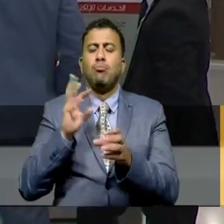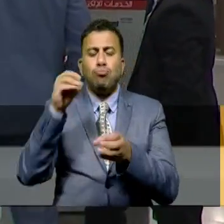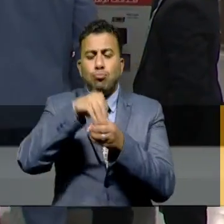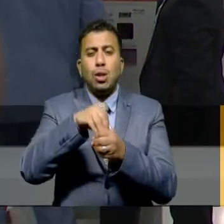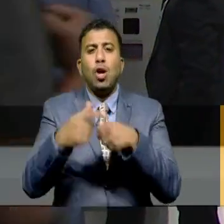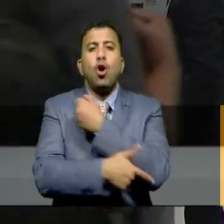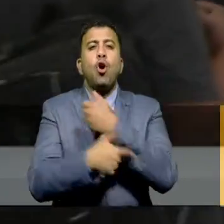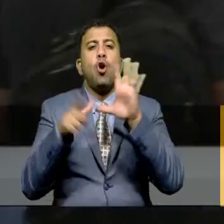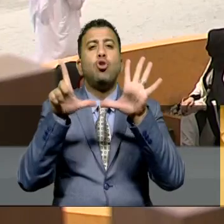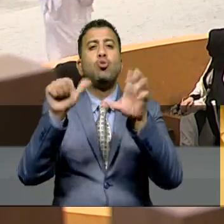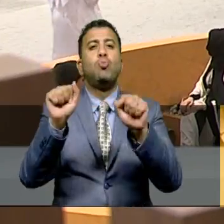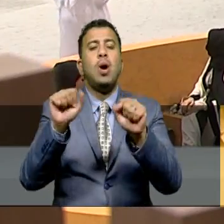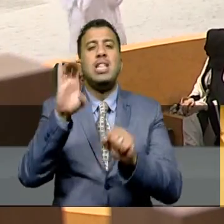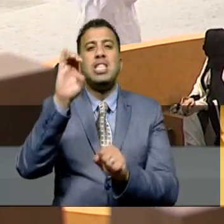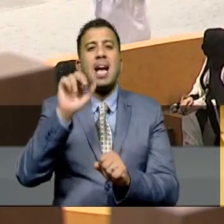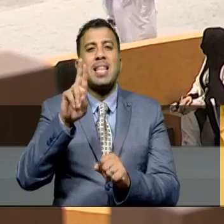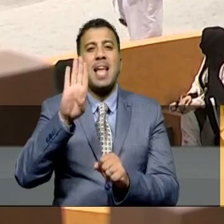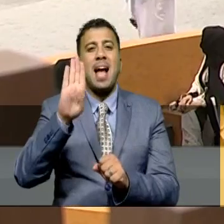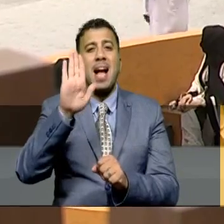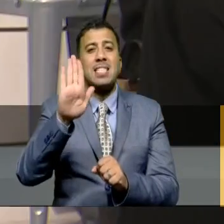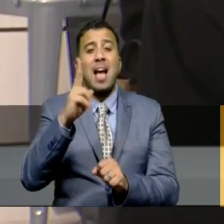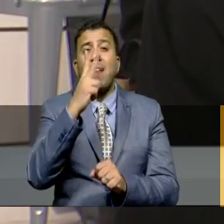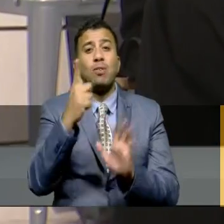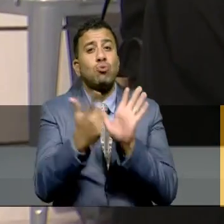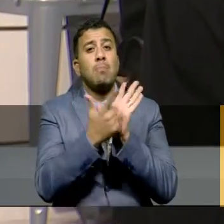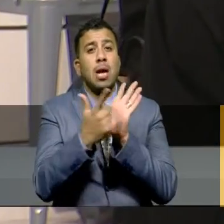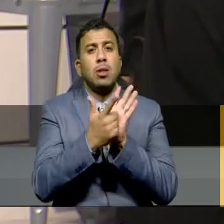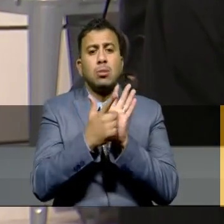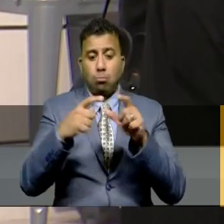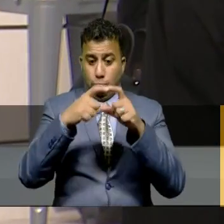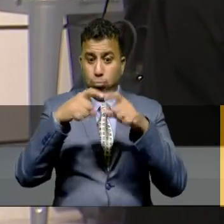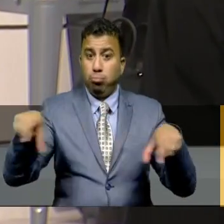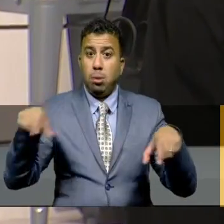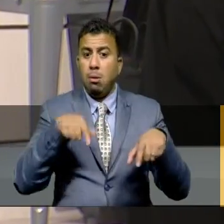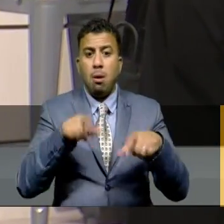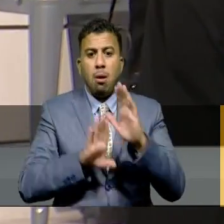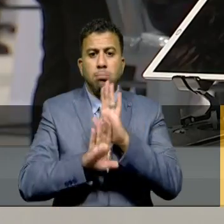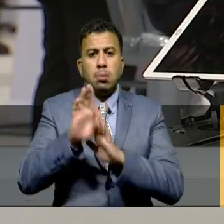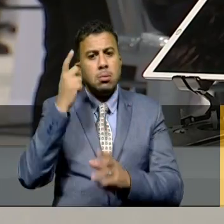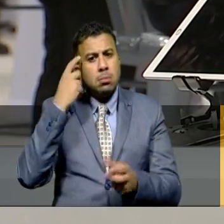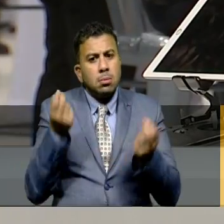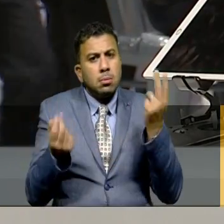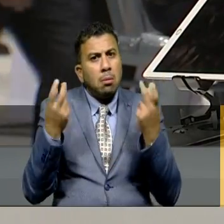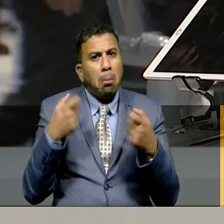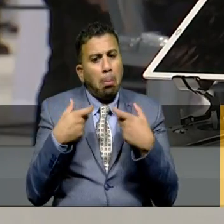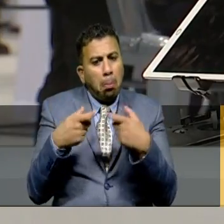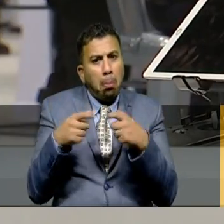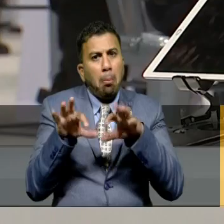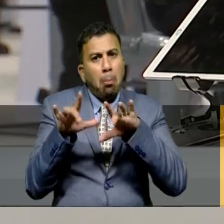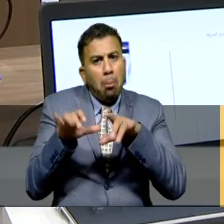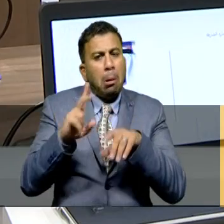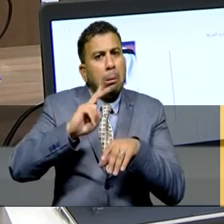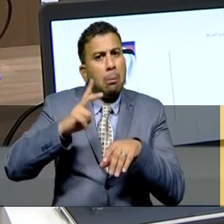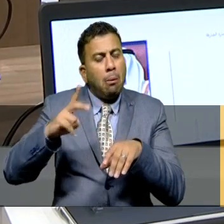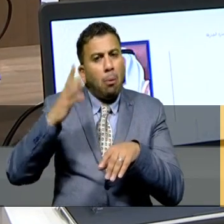أسبوع جايتكس للتقنية 2017، المنصة الأبرز لإطلاق آخر الابتكارات والكشف عن